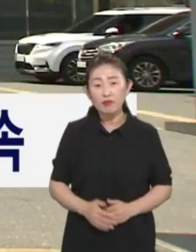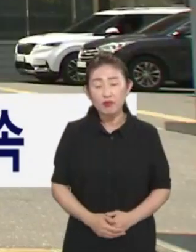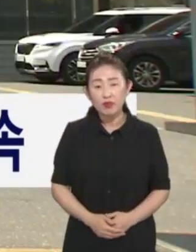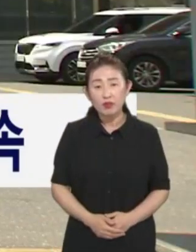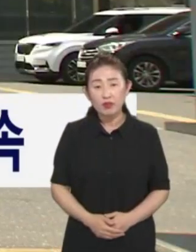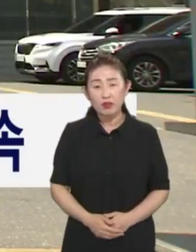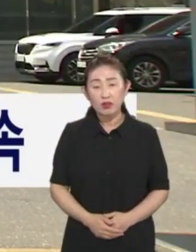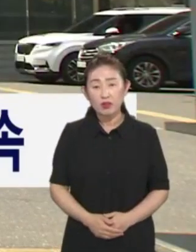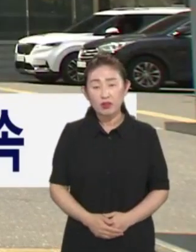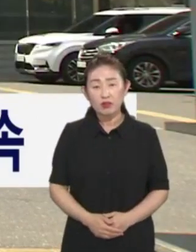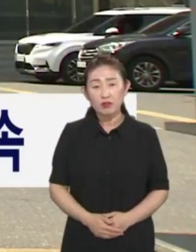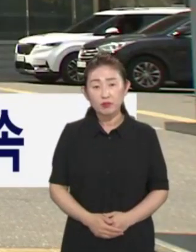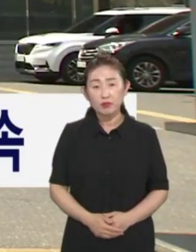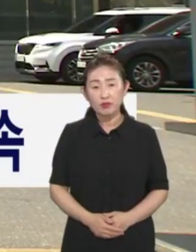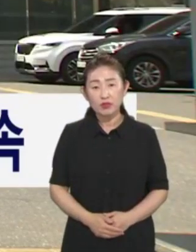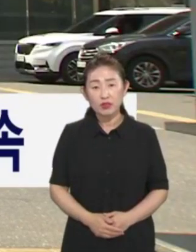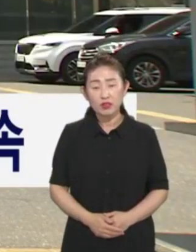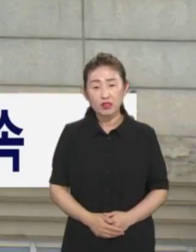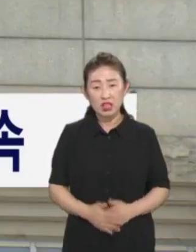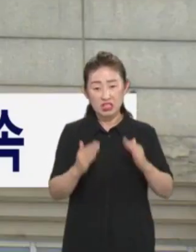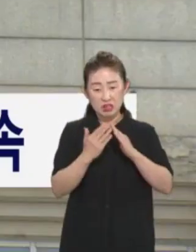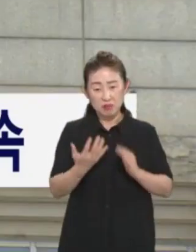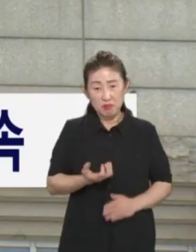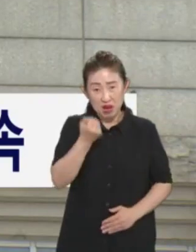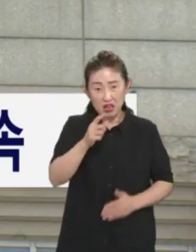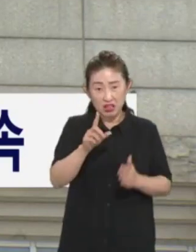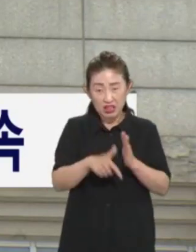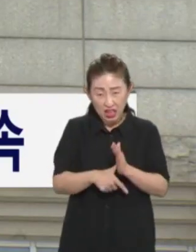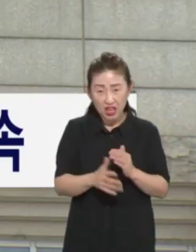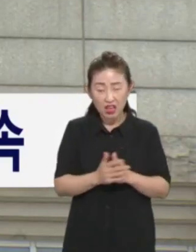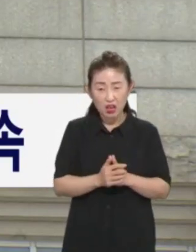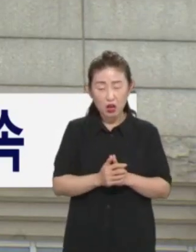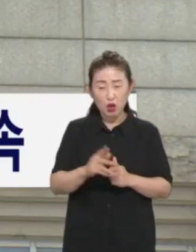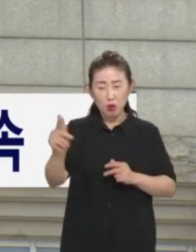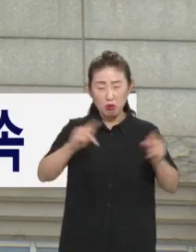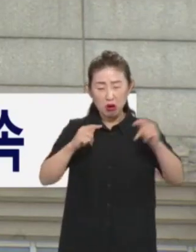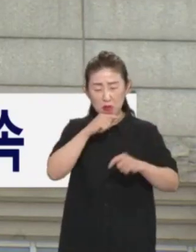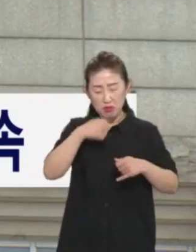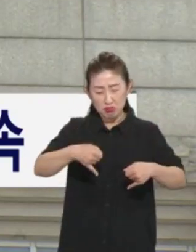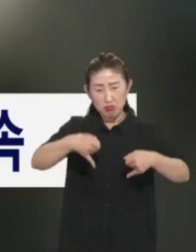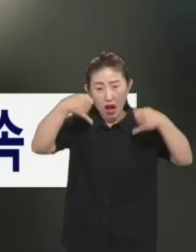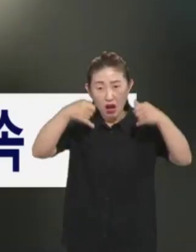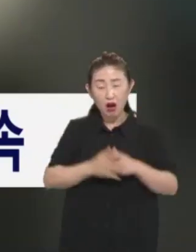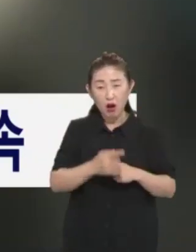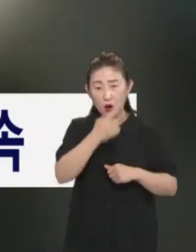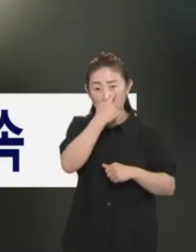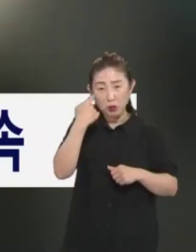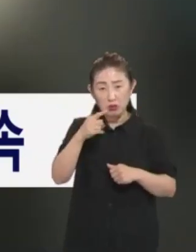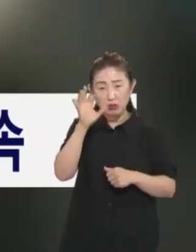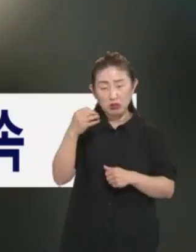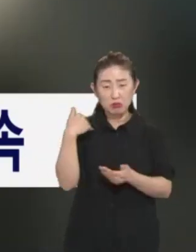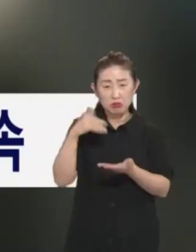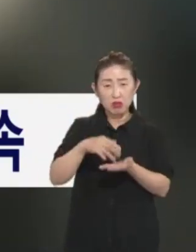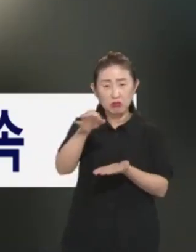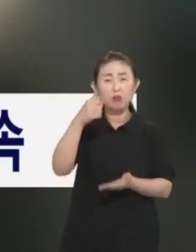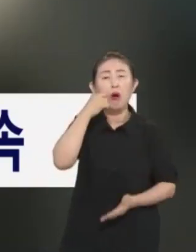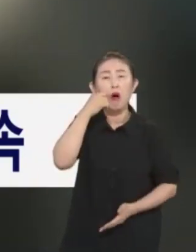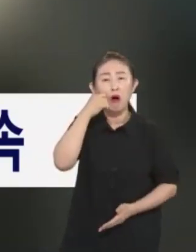구속됐습니다. 대전 중부경찰서는 주택 소유 과정에서 과도한 대출로 채무가 많아 보증금 반환 능력이